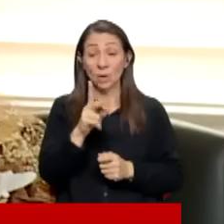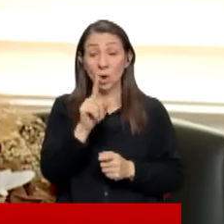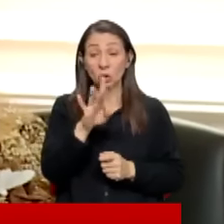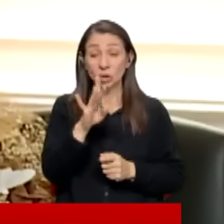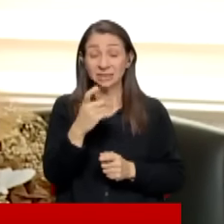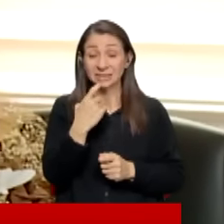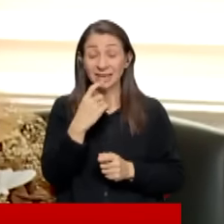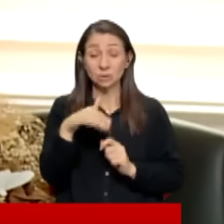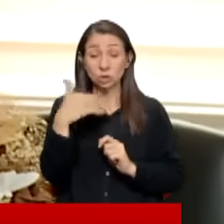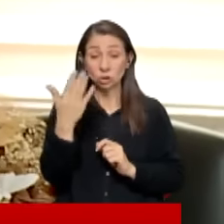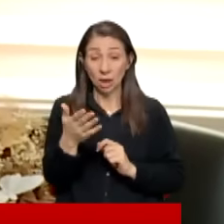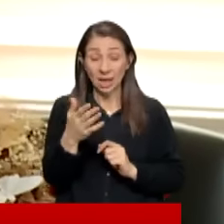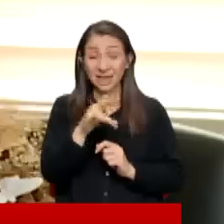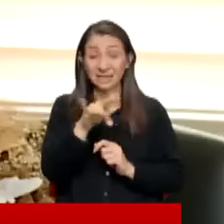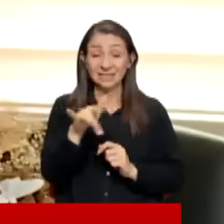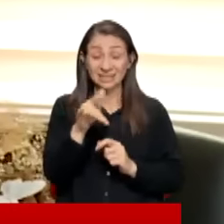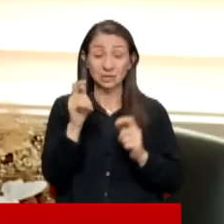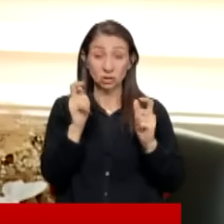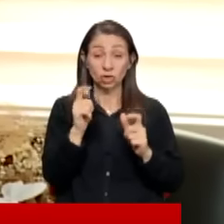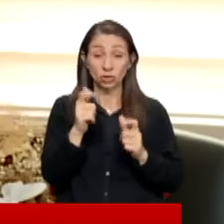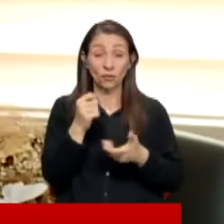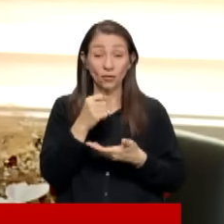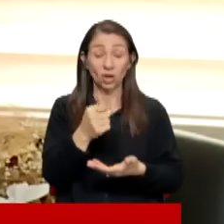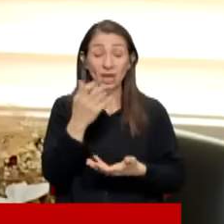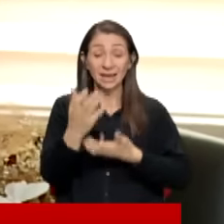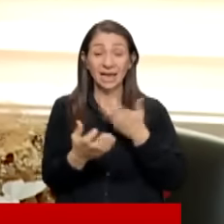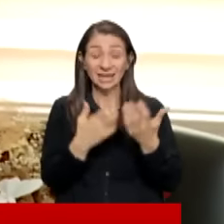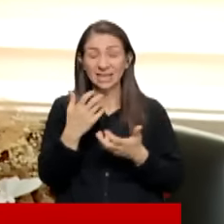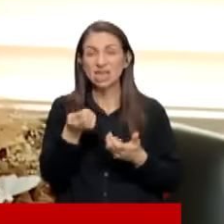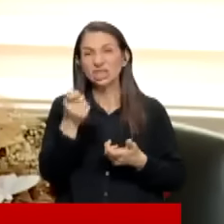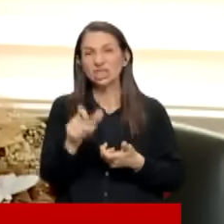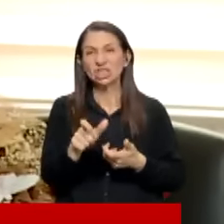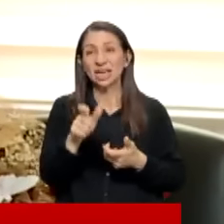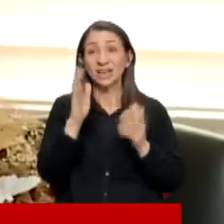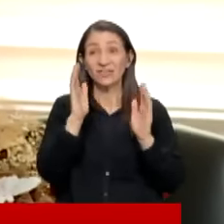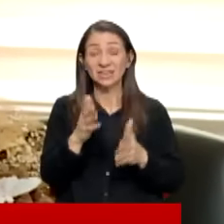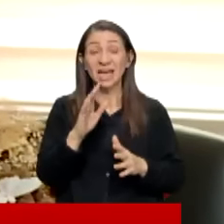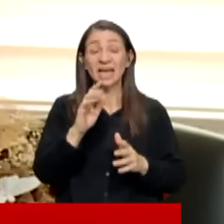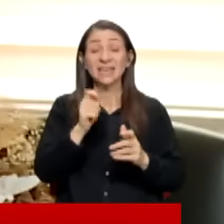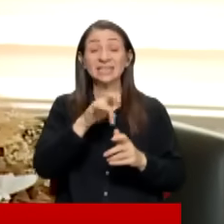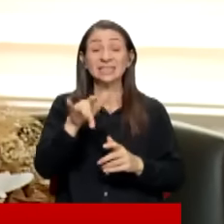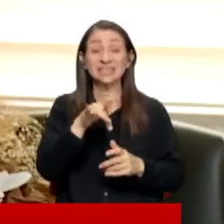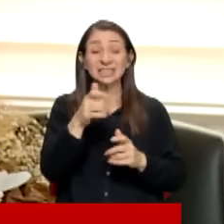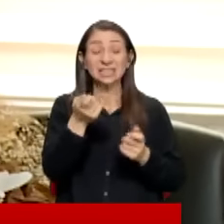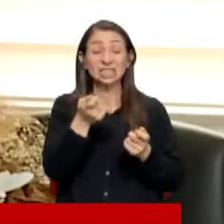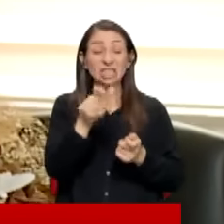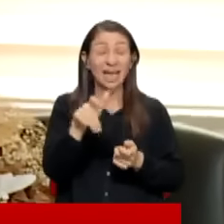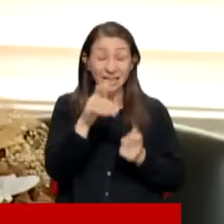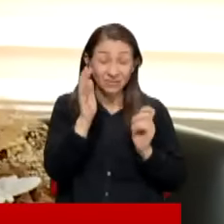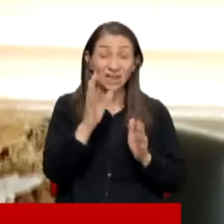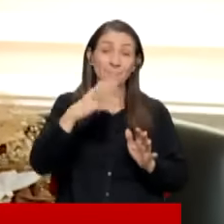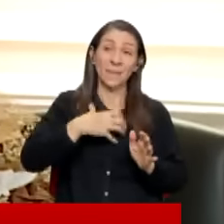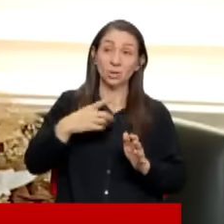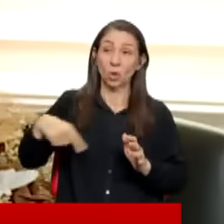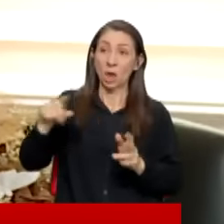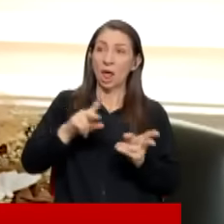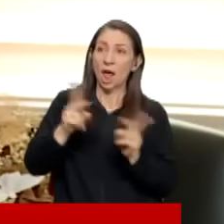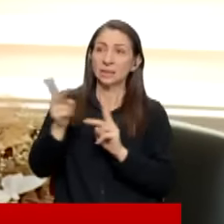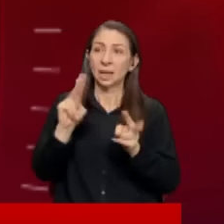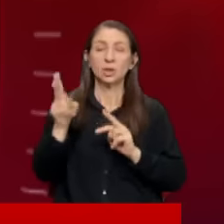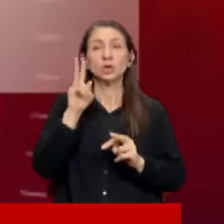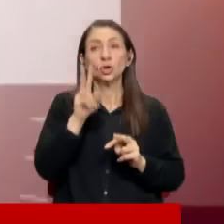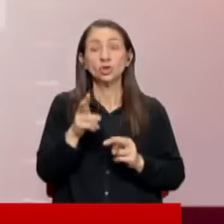2014 yılından sonra İşsizlik sigortası fonu kaynaklarının işçilerden çok, işsiz işçilerden çok işverenlere